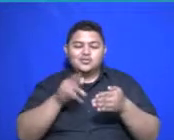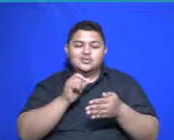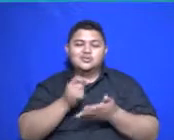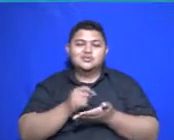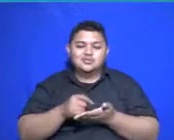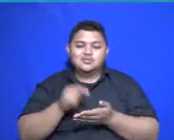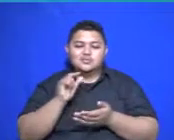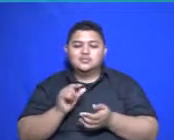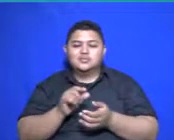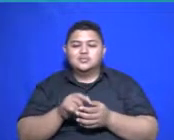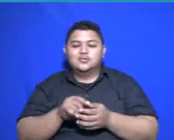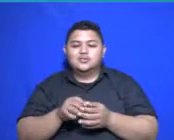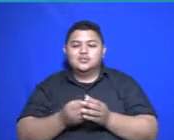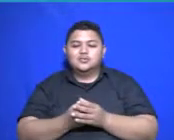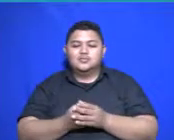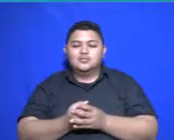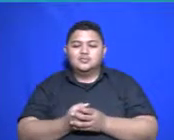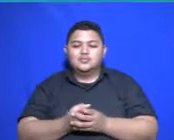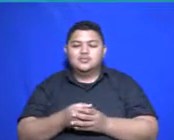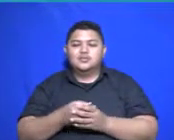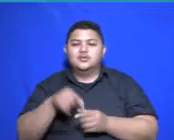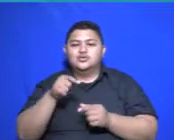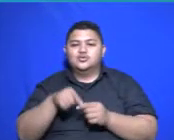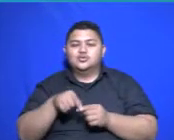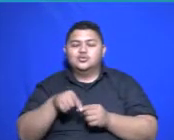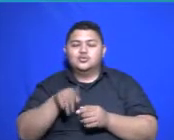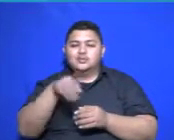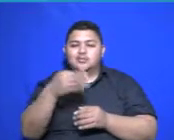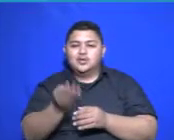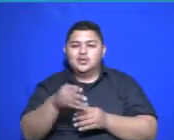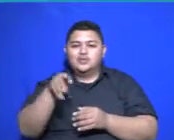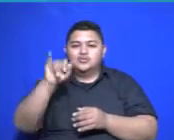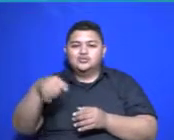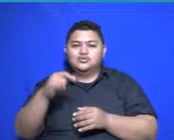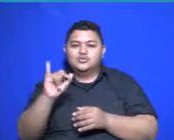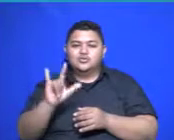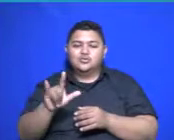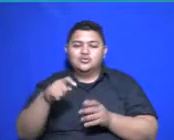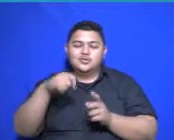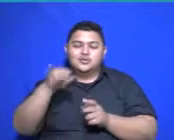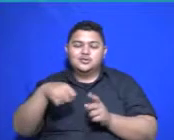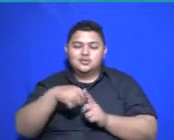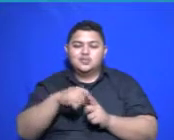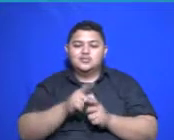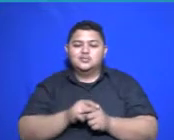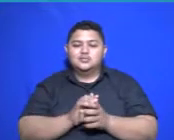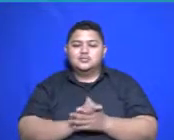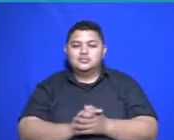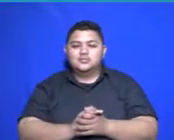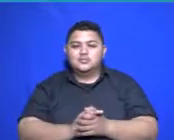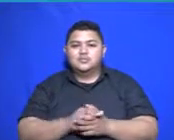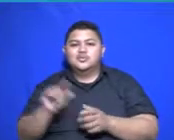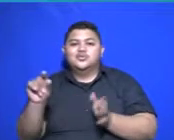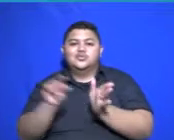berikan dalam pemerintahan Jokowi Jika saat ini. Kemudian realisasi dan